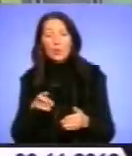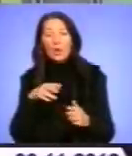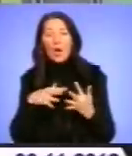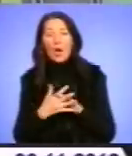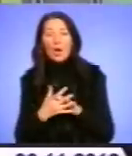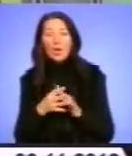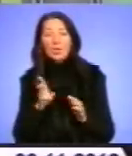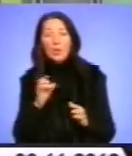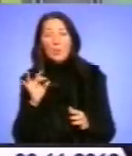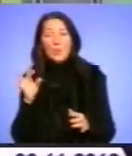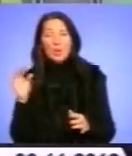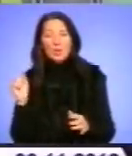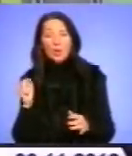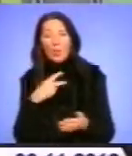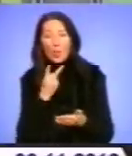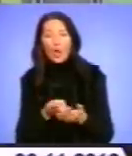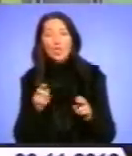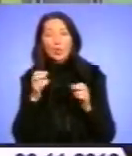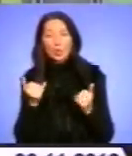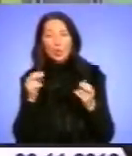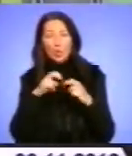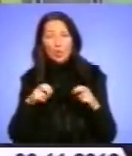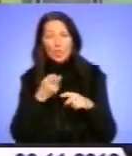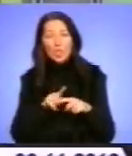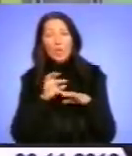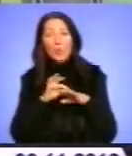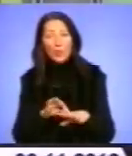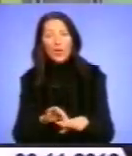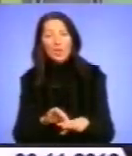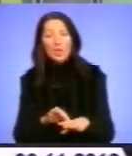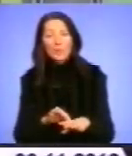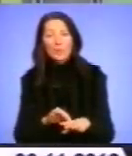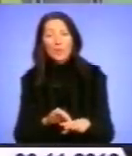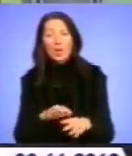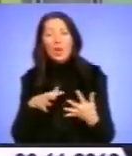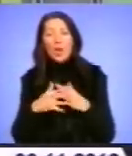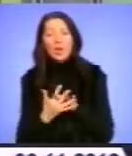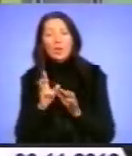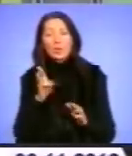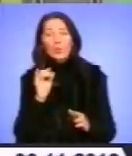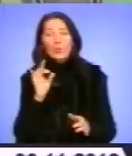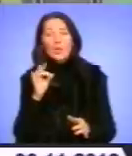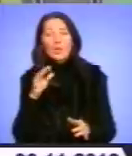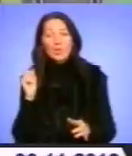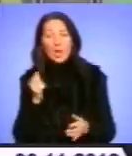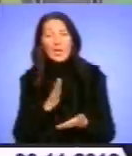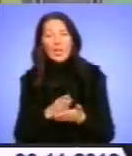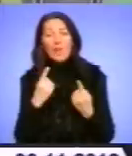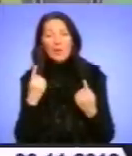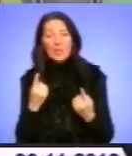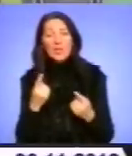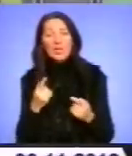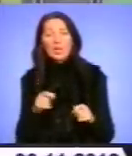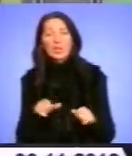Показується сьогодні із дослідження, які проведені аграрною біржею, є великий